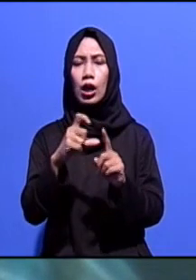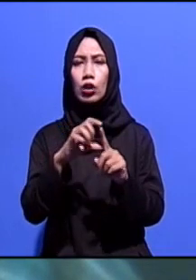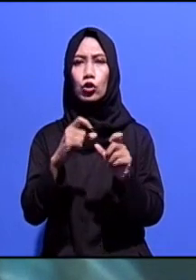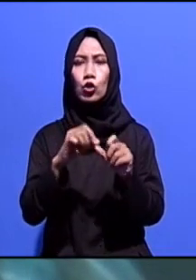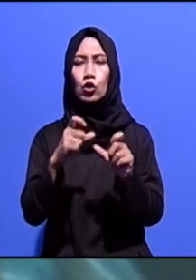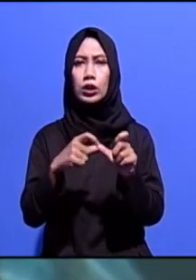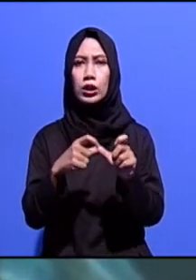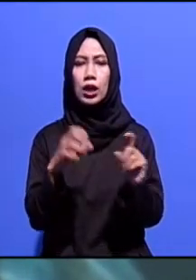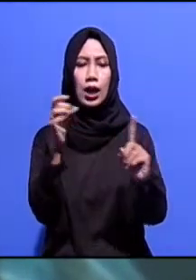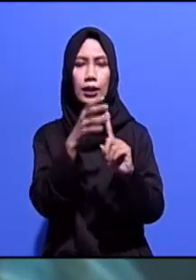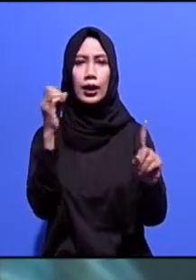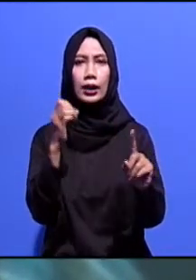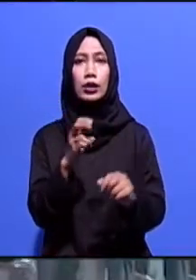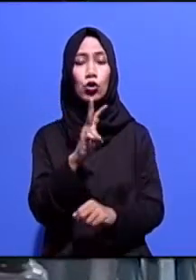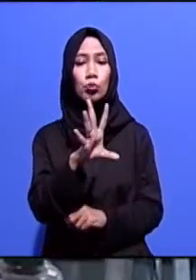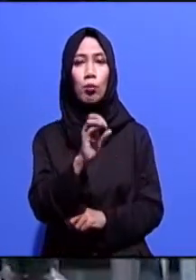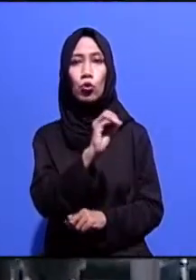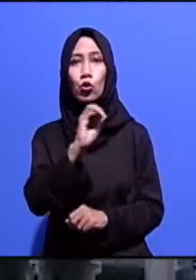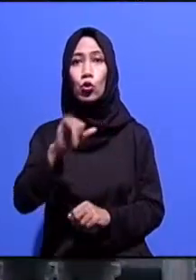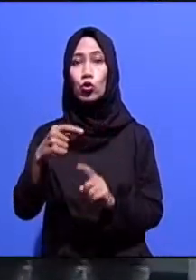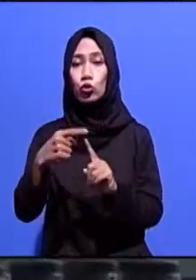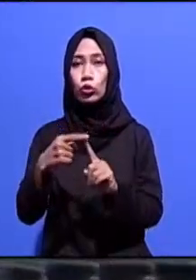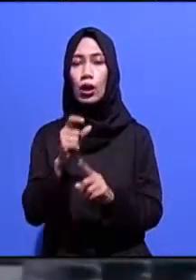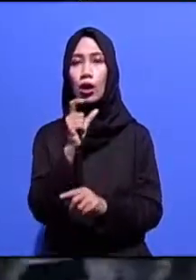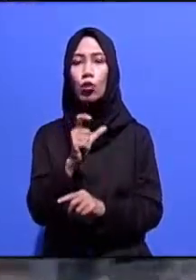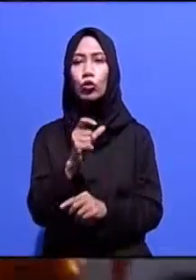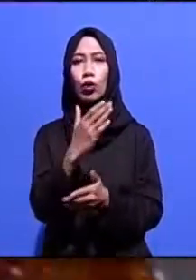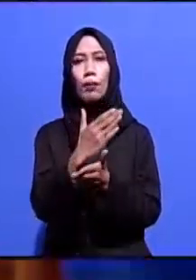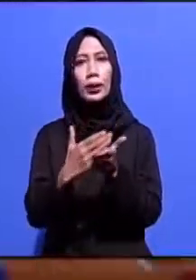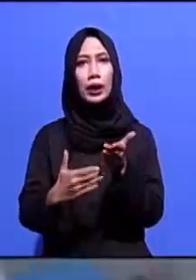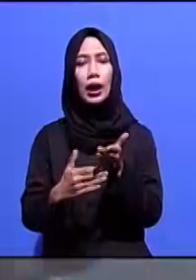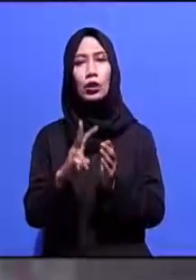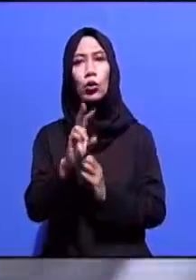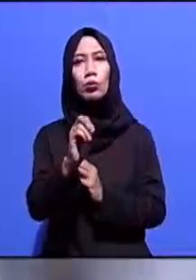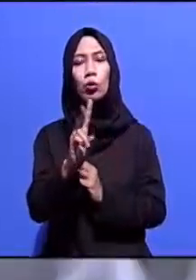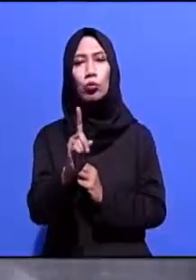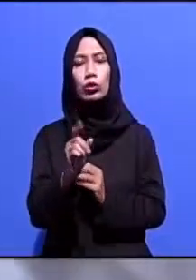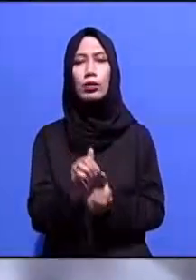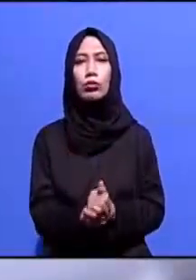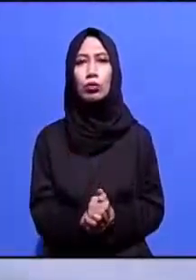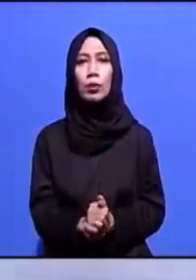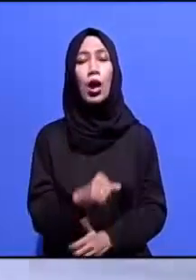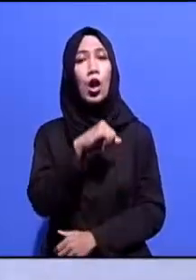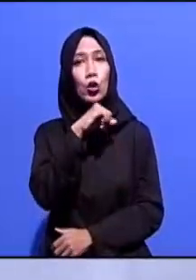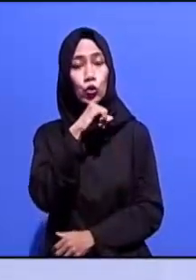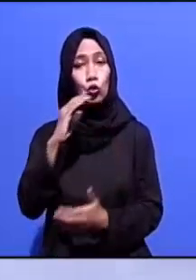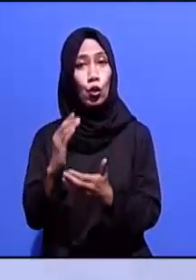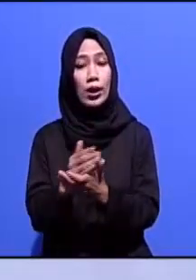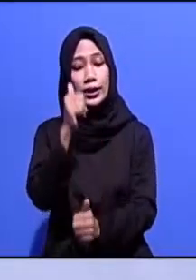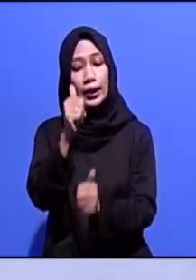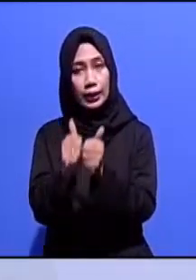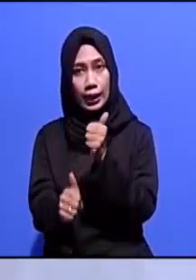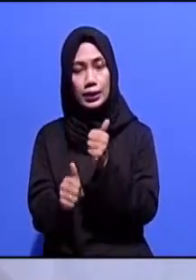kapasitas 250 juta dosis pada pertengahan 2021. Sambil menunggu hasil uji klinis, PT Bio